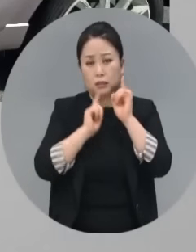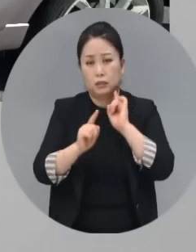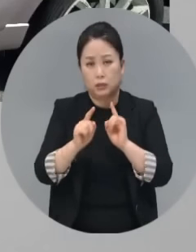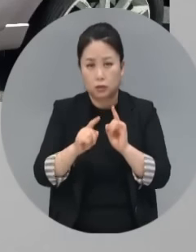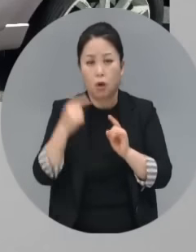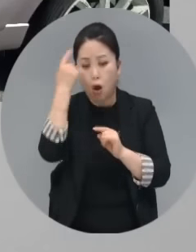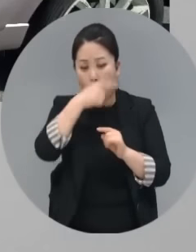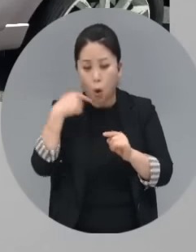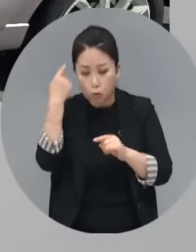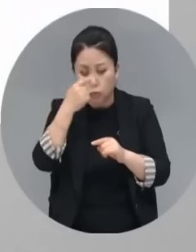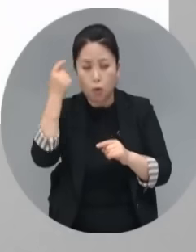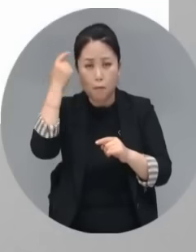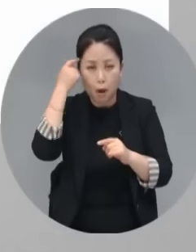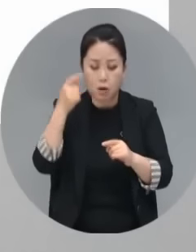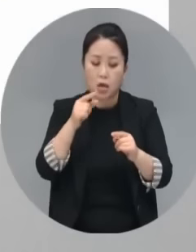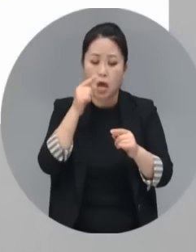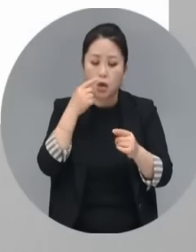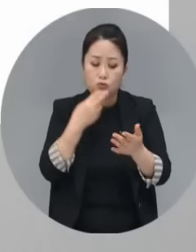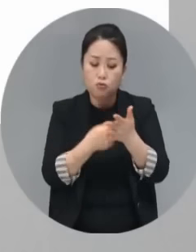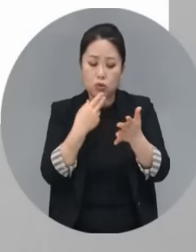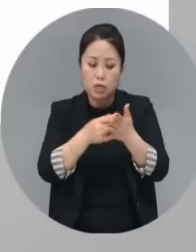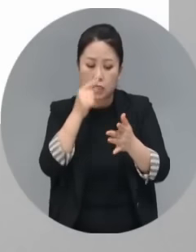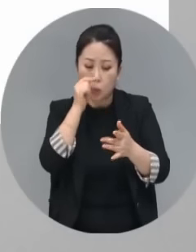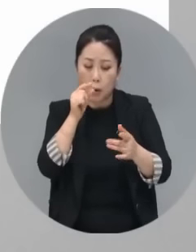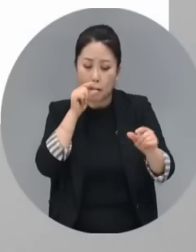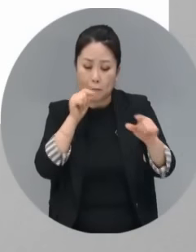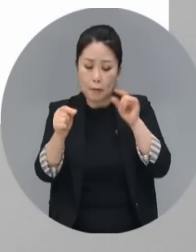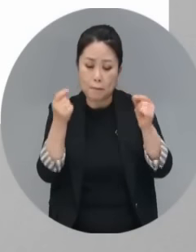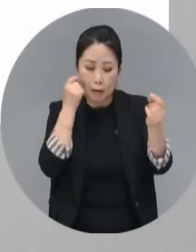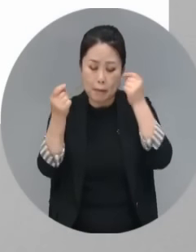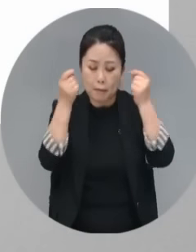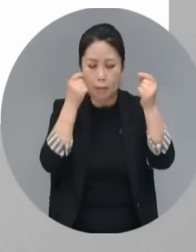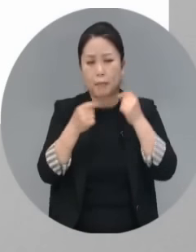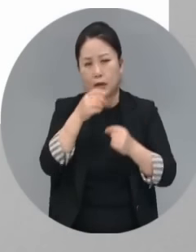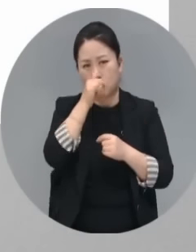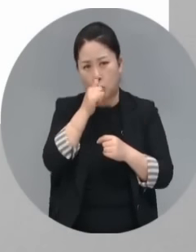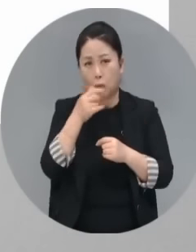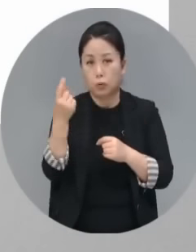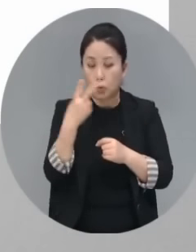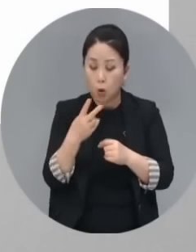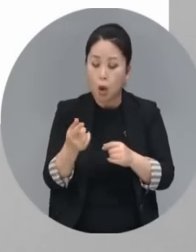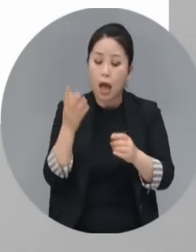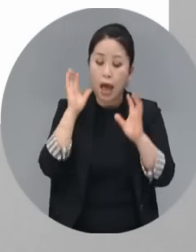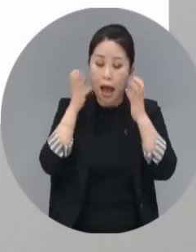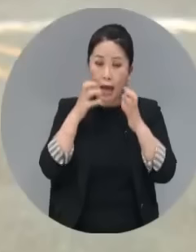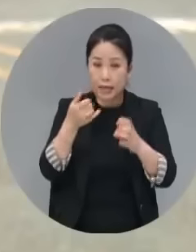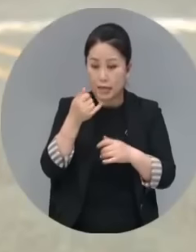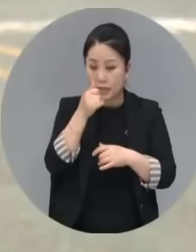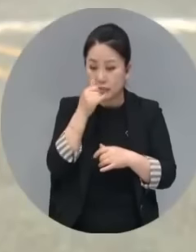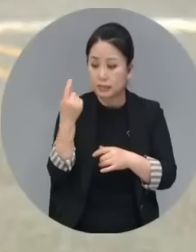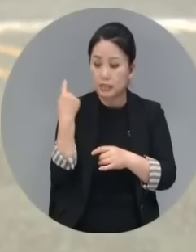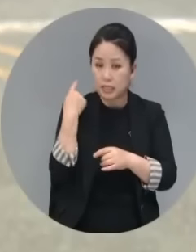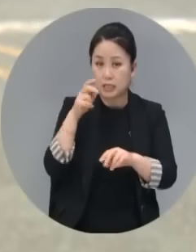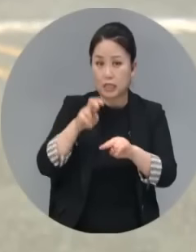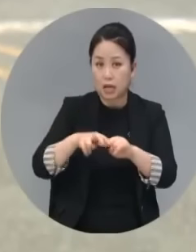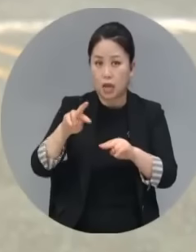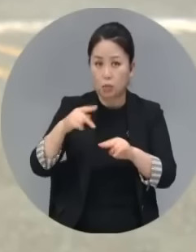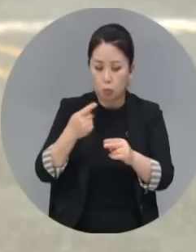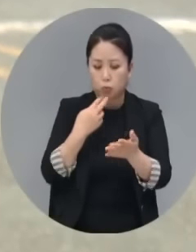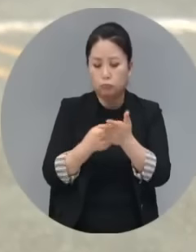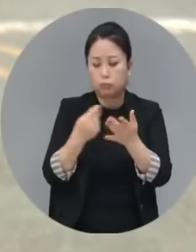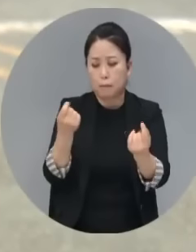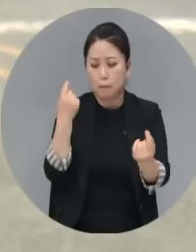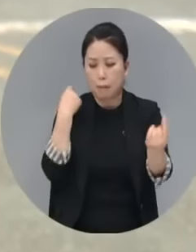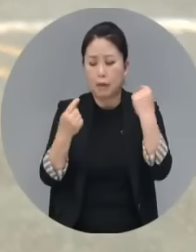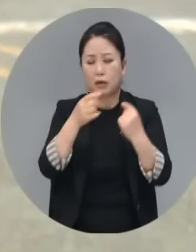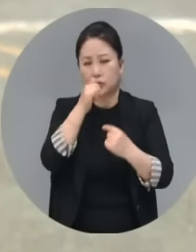조각이 박혔습니다. 20개월 된 어린아이가 탔던 뒷좌석까지 유리파편이 튀었습니다. 사고 당시 버스 기사는